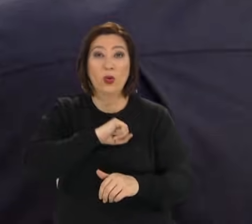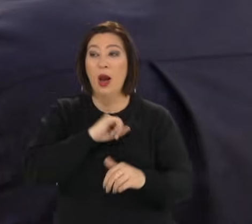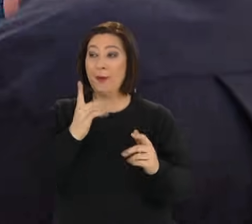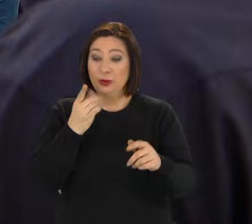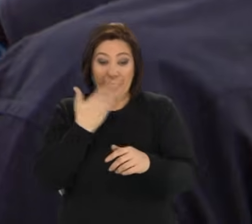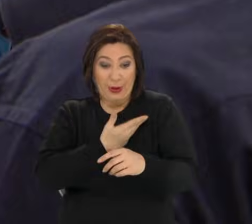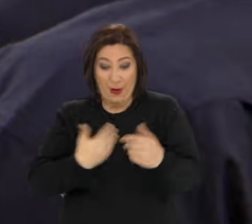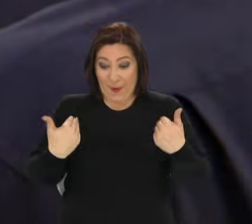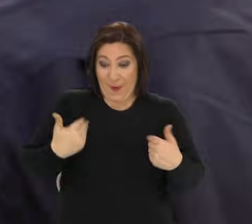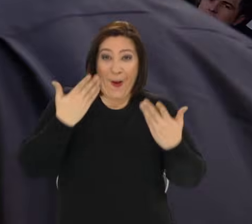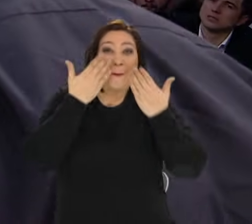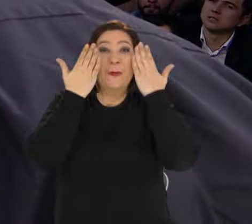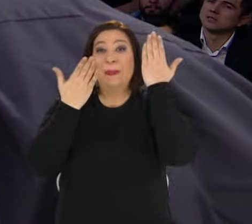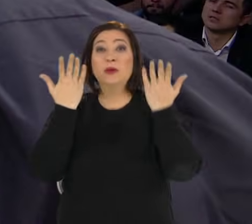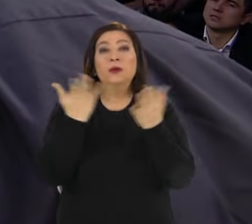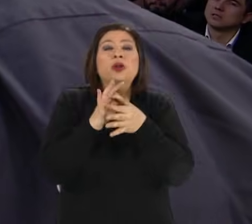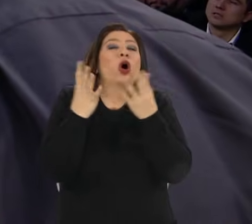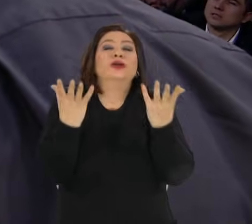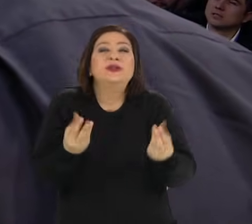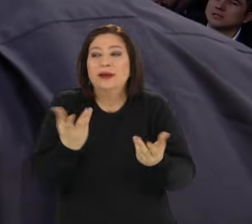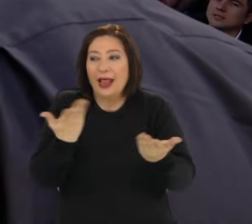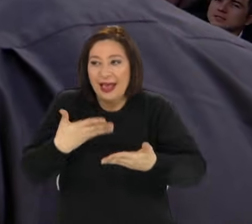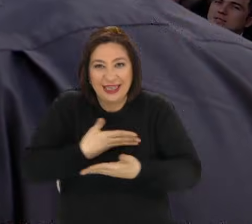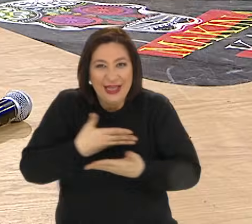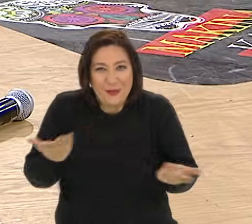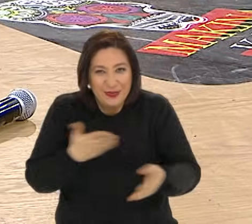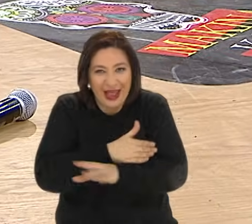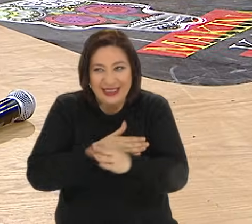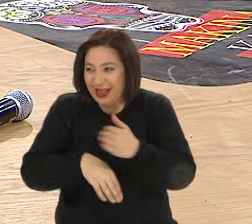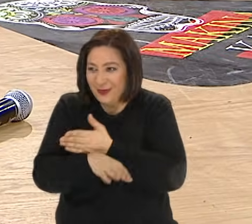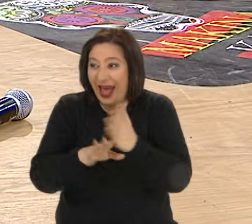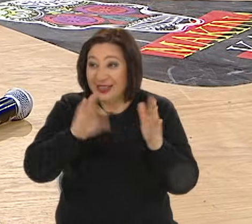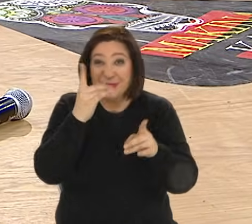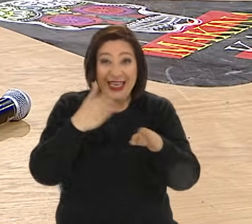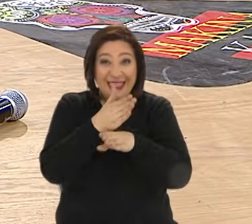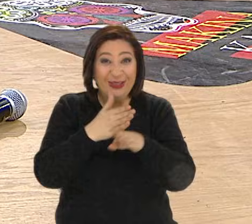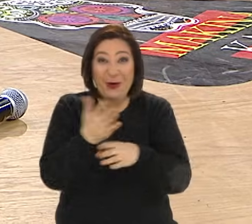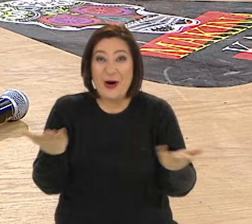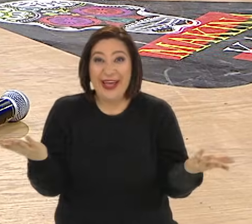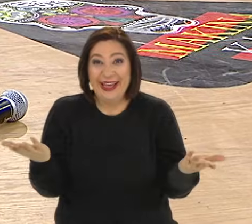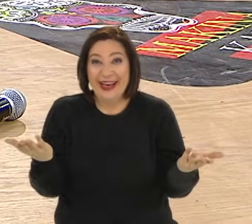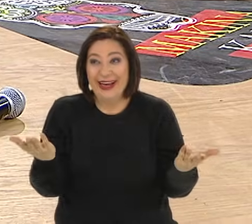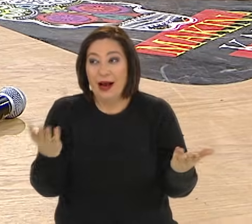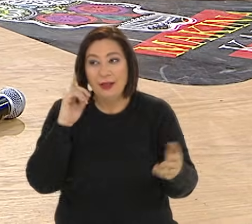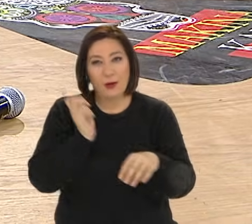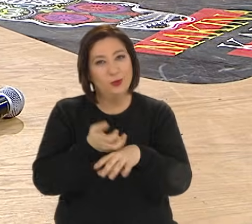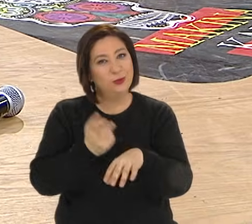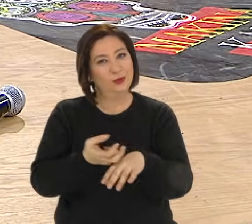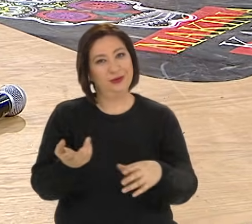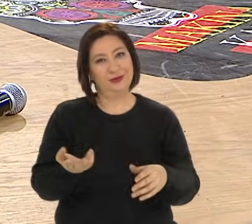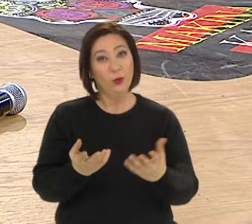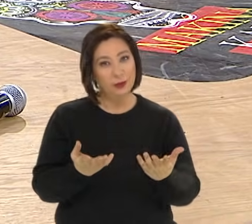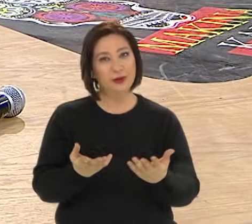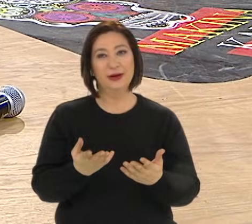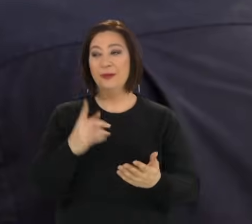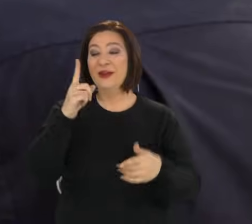şuramızı keselim. Aman buramızı. Ne olacak abicim? Neremizi ne olacak keselim ya? Herkes bir şeyi kesiyor. Neyi kesiyor? Kesinim Allah korusun ya. Olur mu abi?